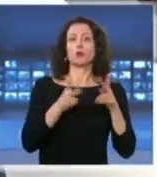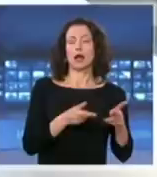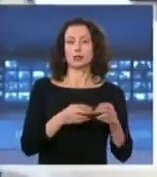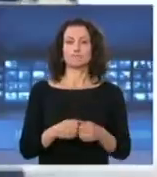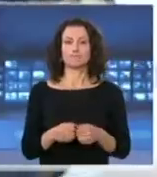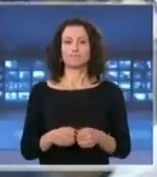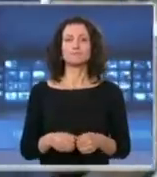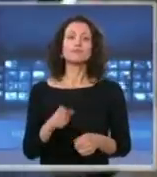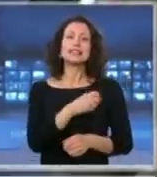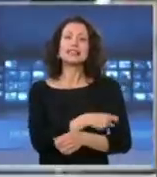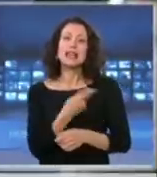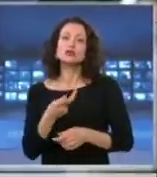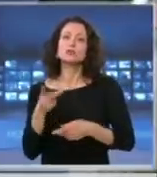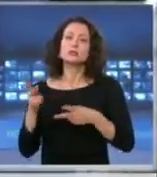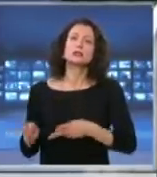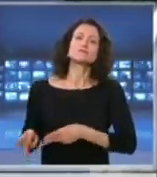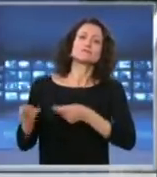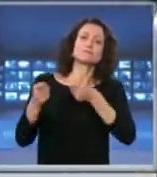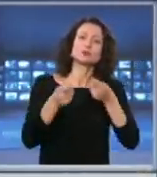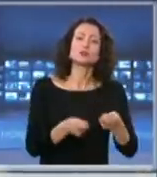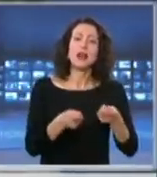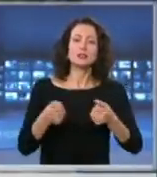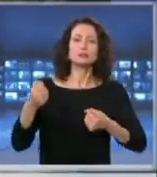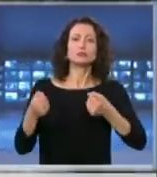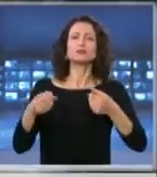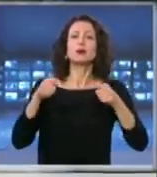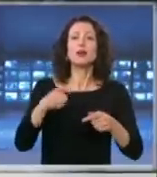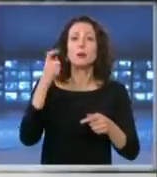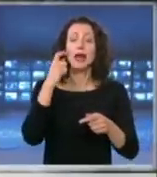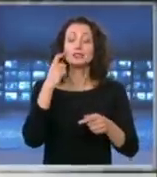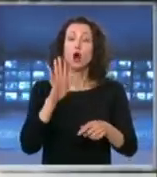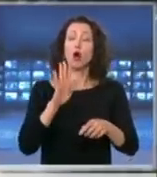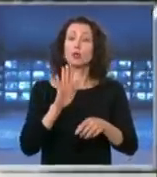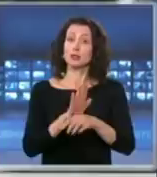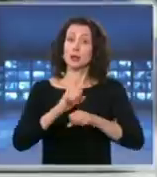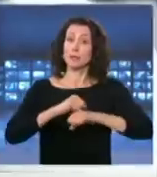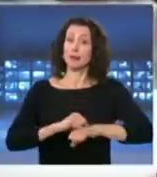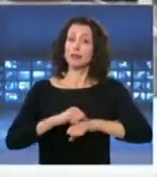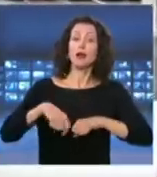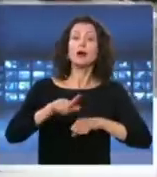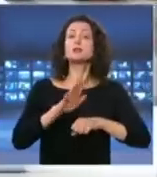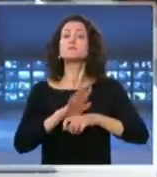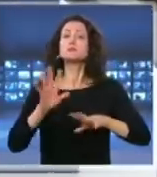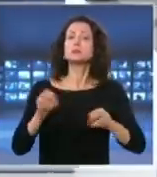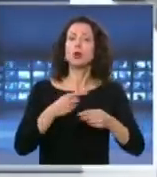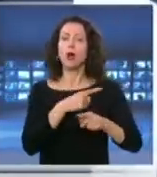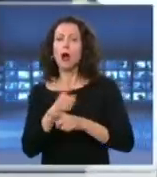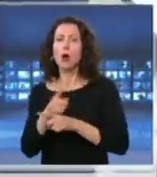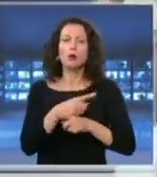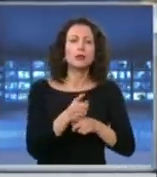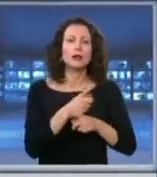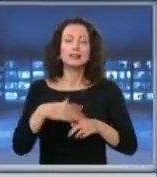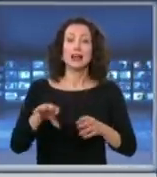Тестовете бяха доставени в Банско от кмета на Белица Радослав Ревански, който координира дарителската кампания на Делян Пеевски в страната. Вчера,